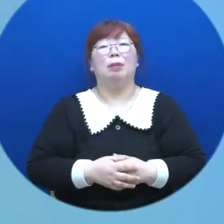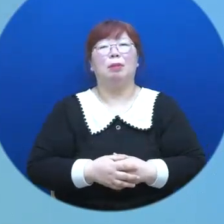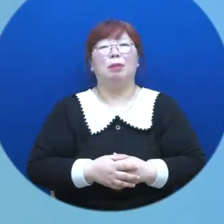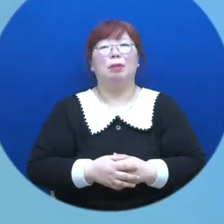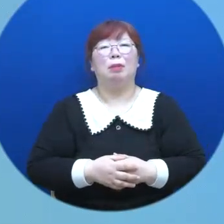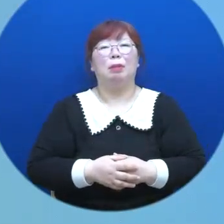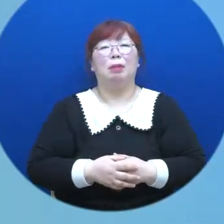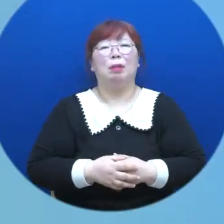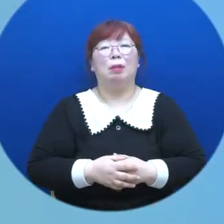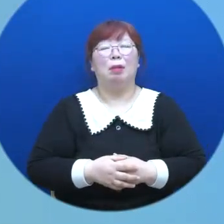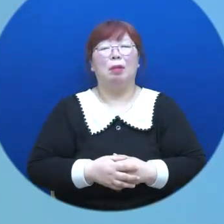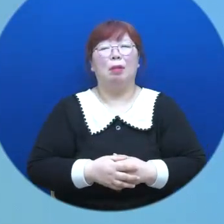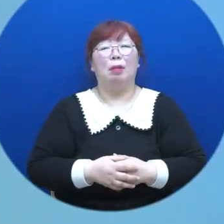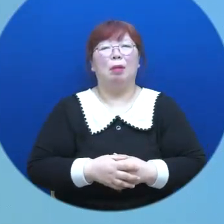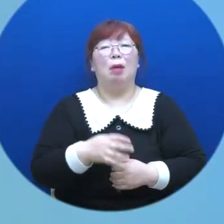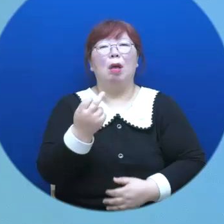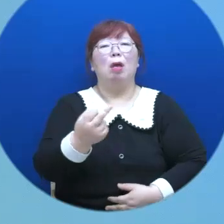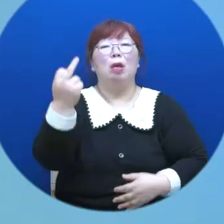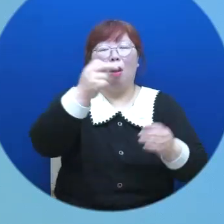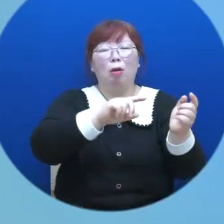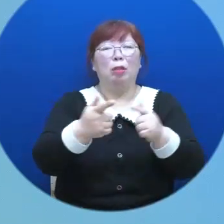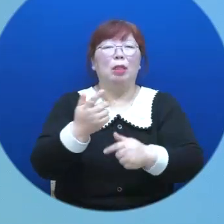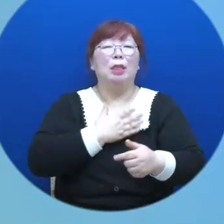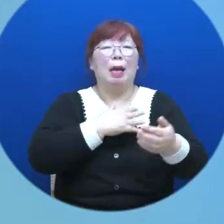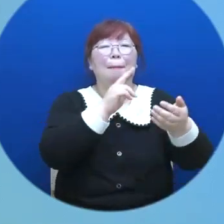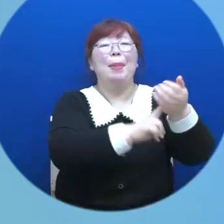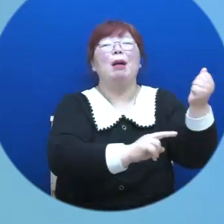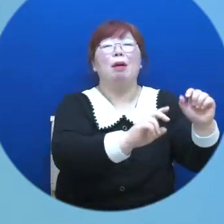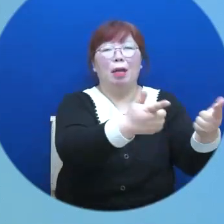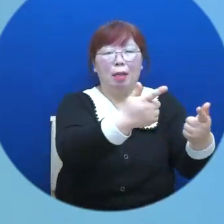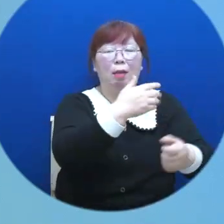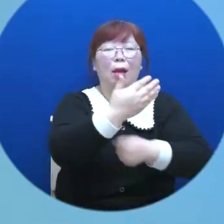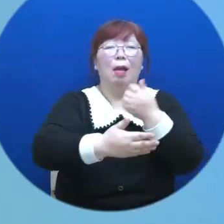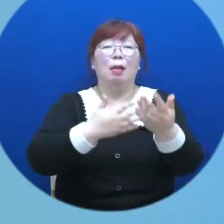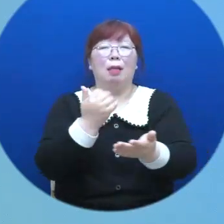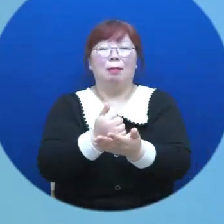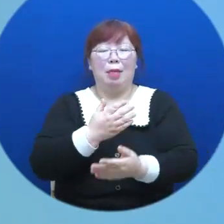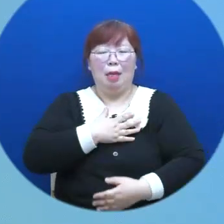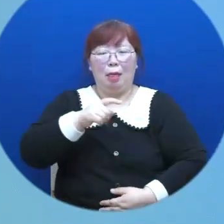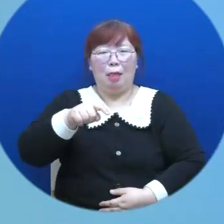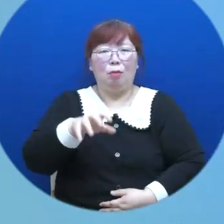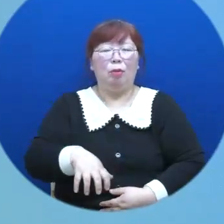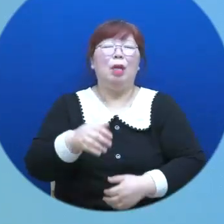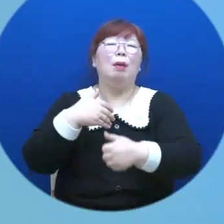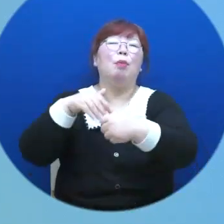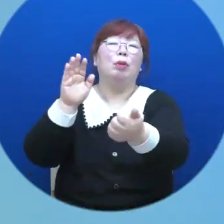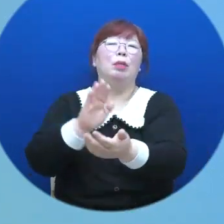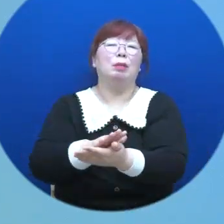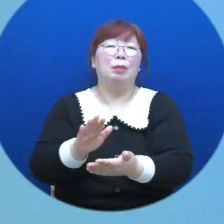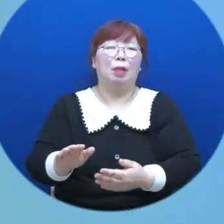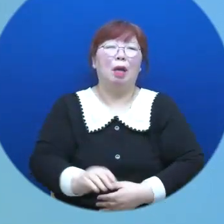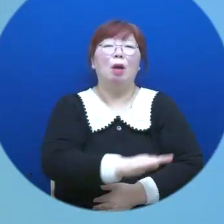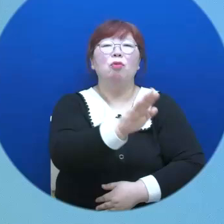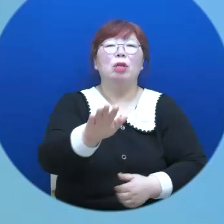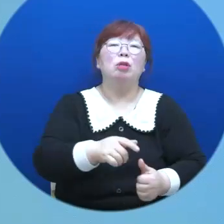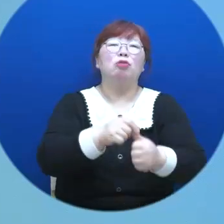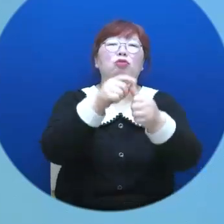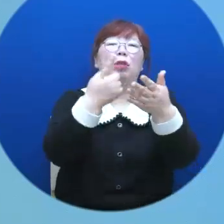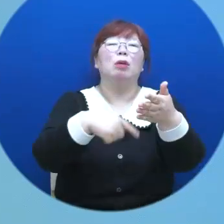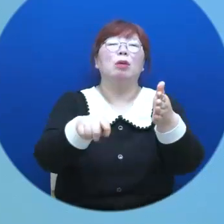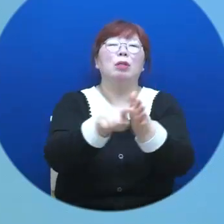그리고 얘기해. 형님들이 나쁜 거 아니에요. 하나님이 여기 보냈다고. 우리를 구원하려고